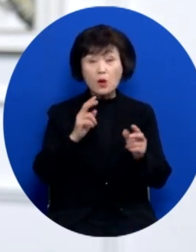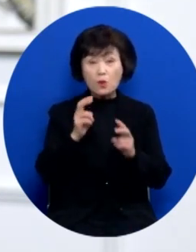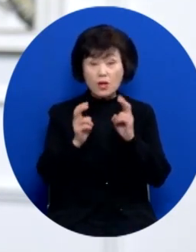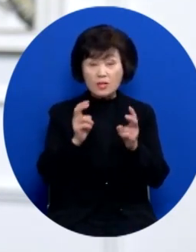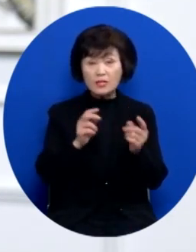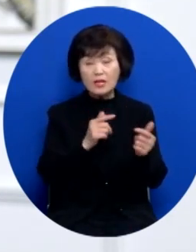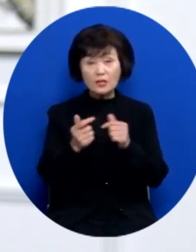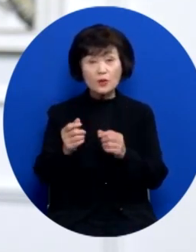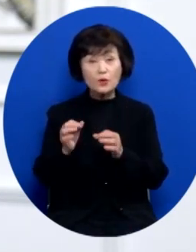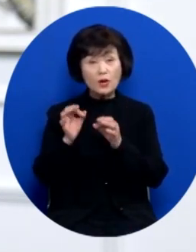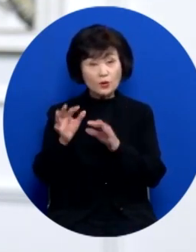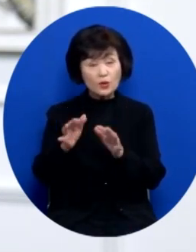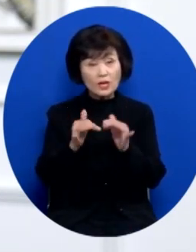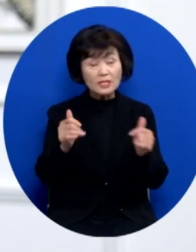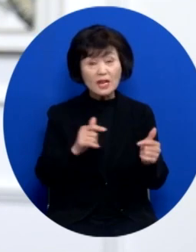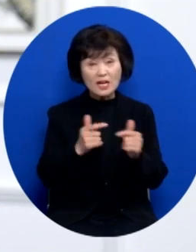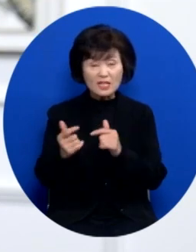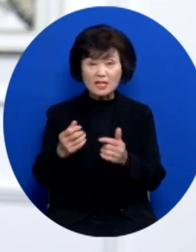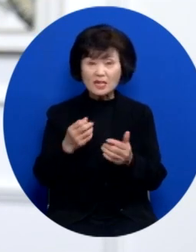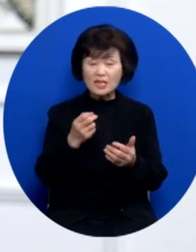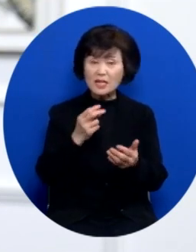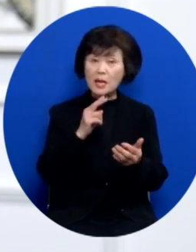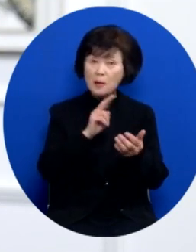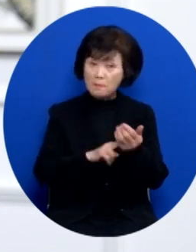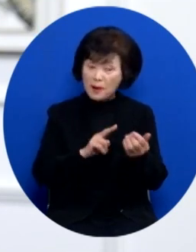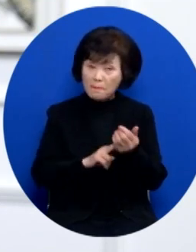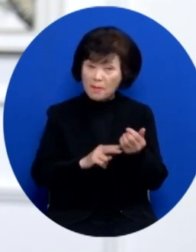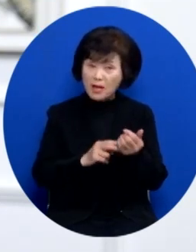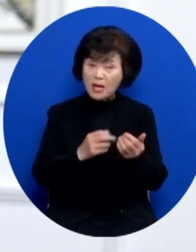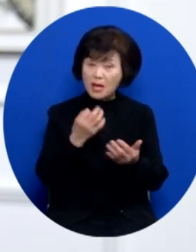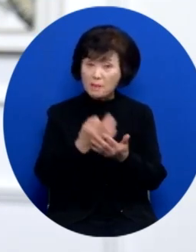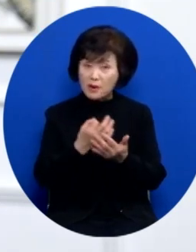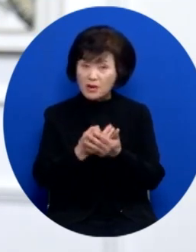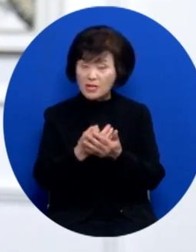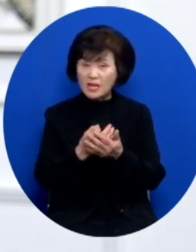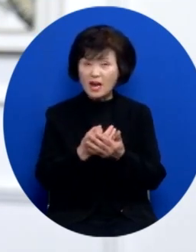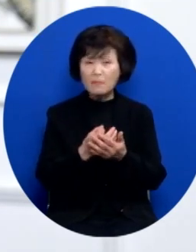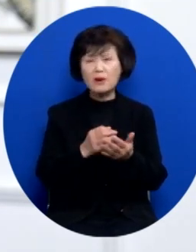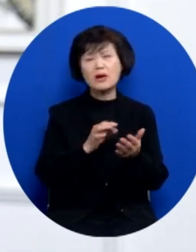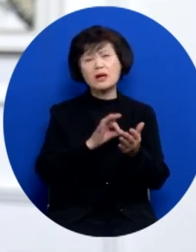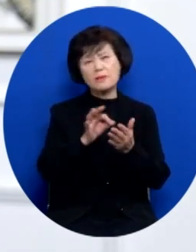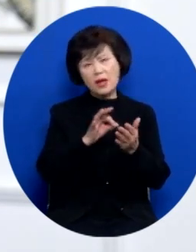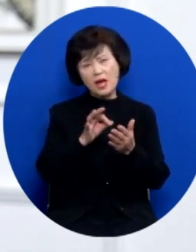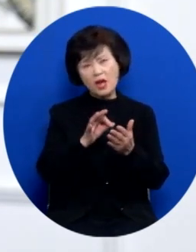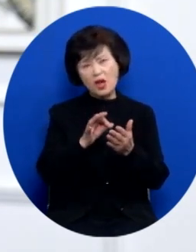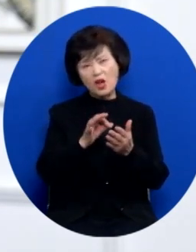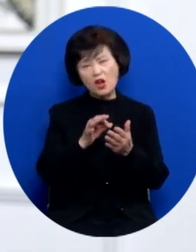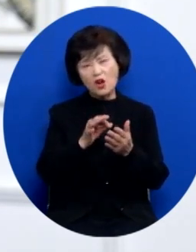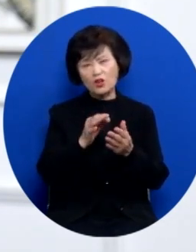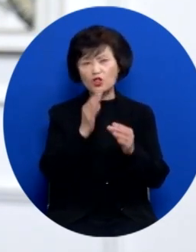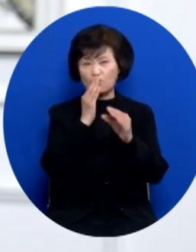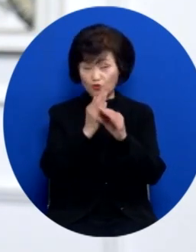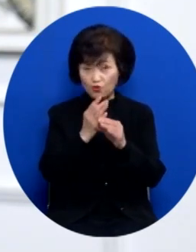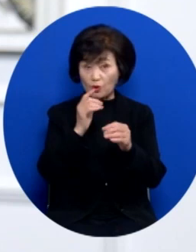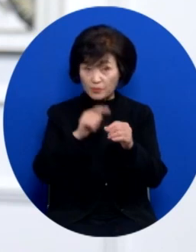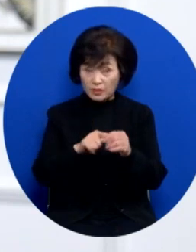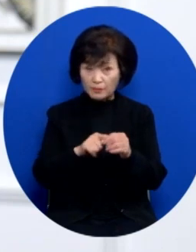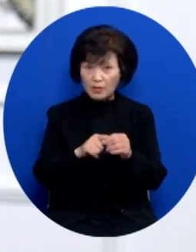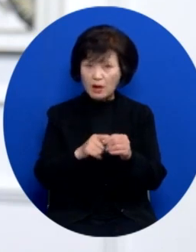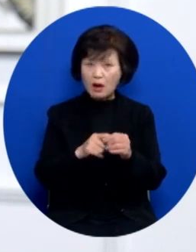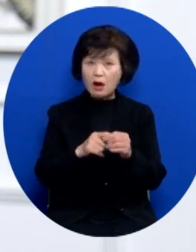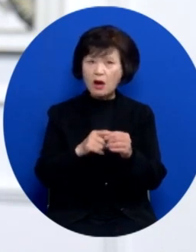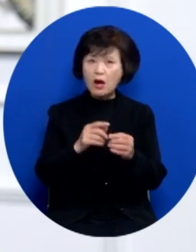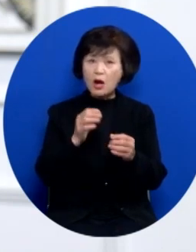것은 매출과 영업이익 같은 재무적 요소들이었습니다. 적은 비용을 들여 얼마나 많은